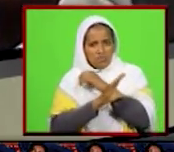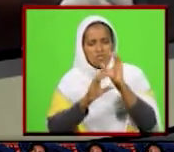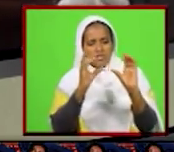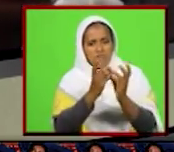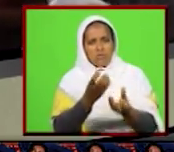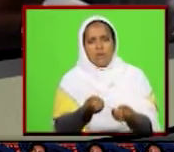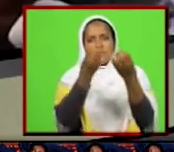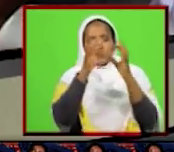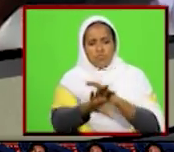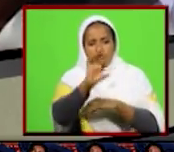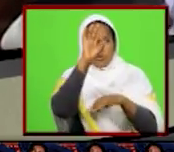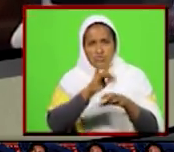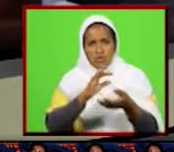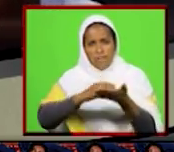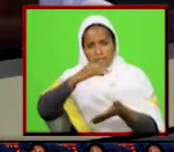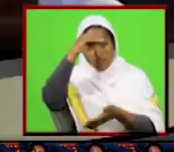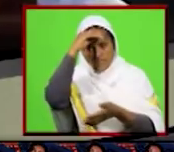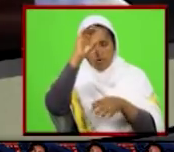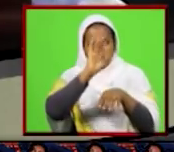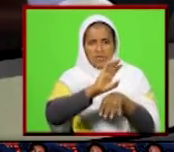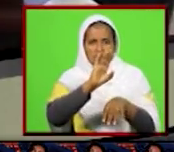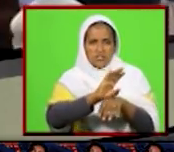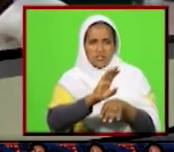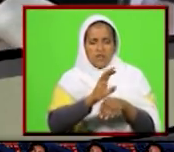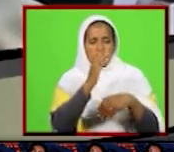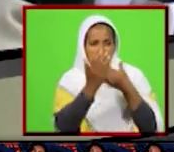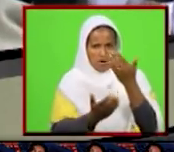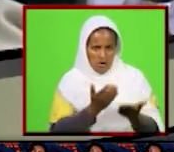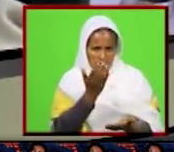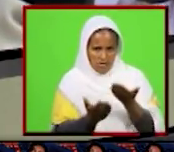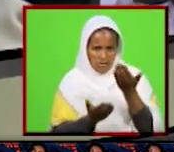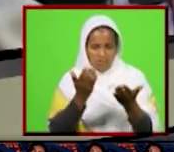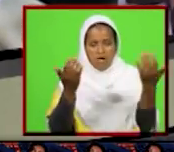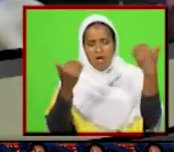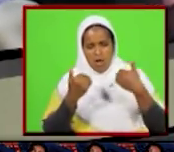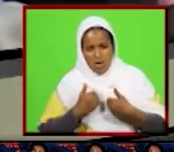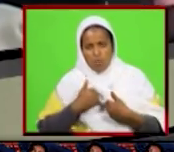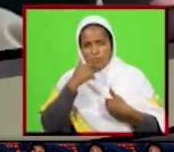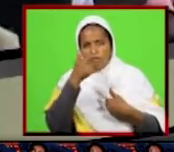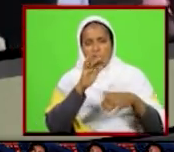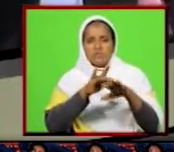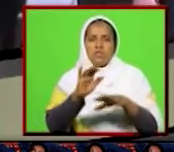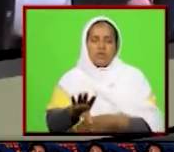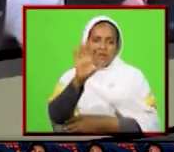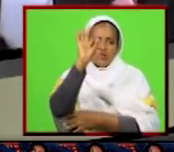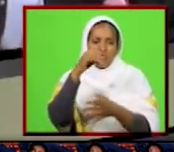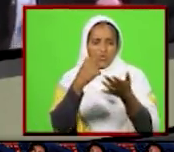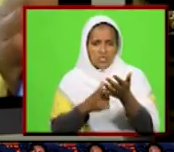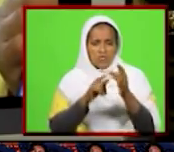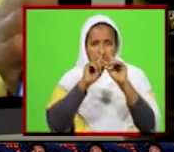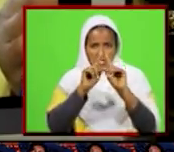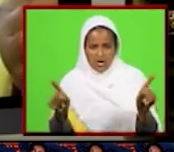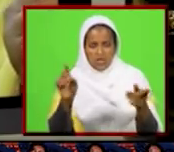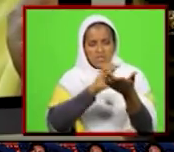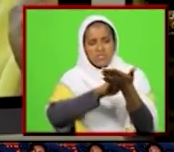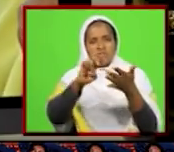በገጠሪቱ ክፍል በአብዛኛው ላይ በሚገኙት ላይ በመማር ቤተ ክርስቲያንን እናገለግላለን አለውልሽ በማለት ላይ ይገኛሉ።